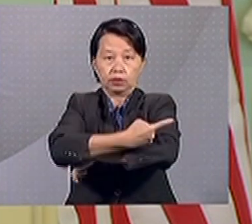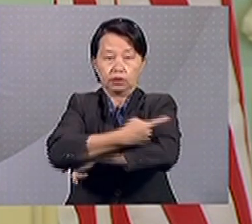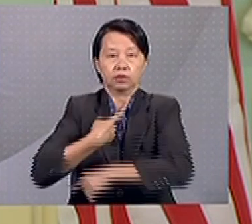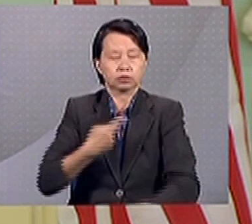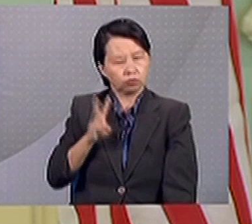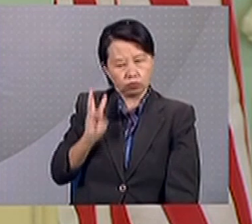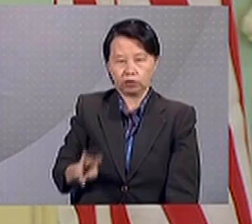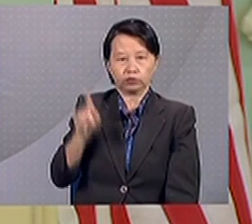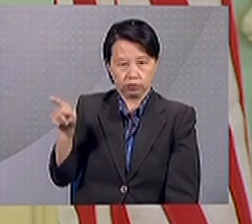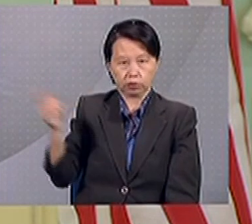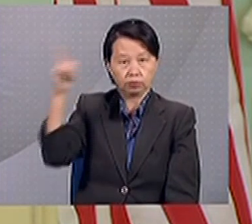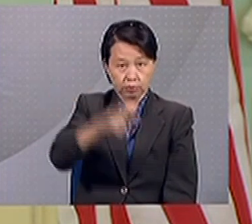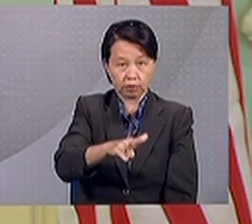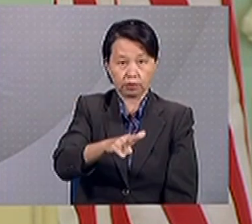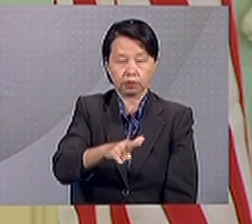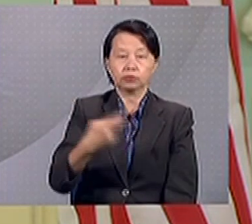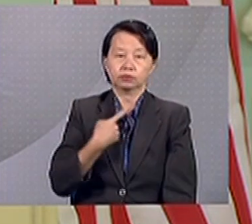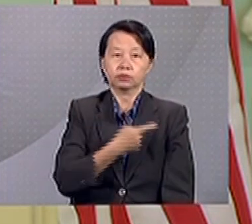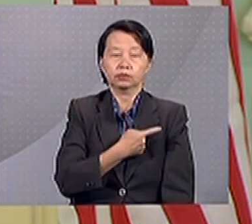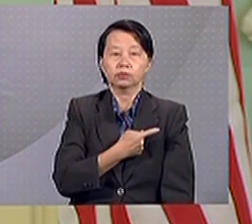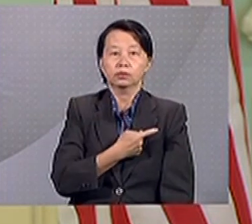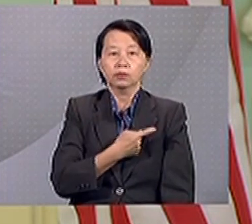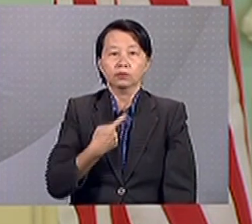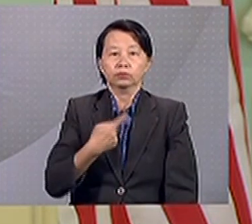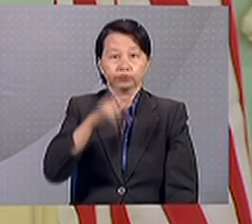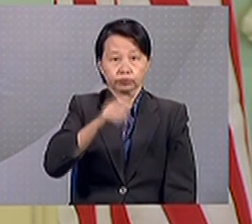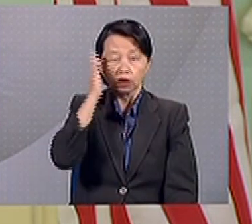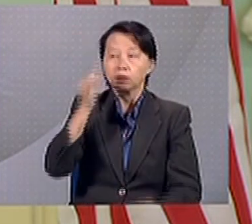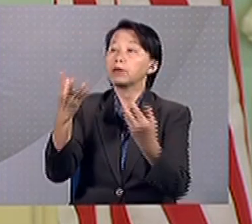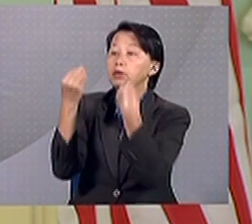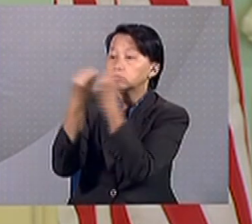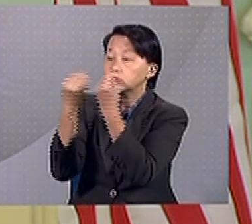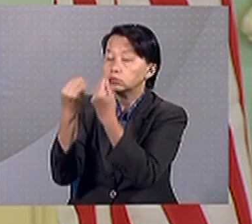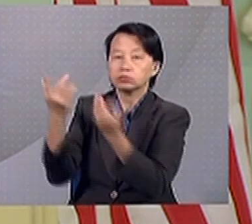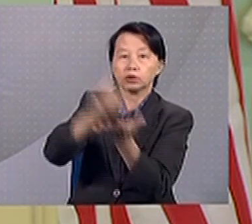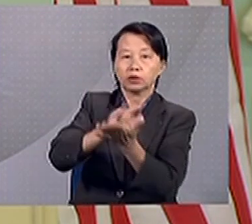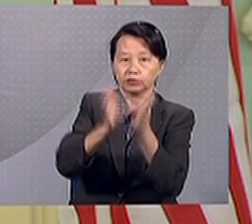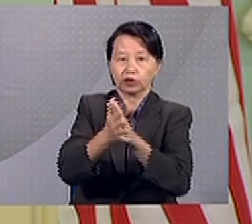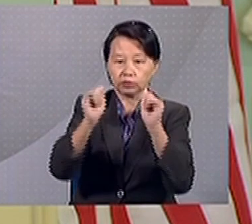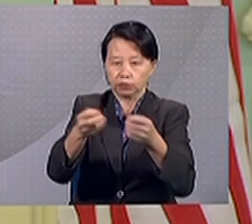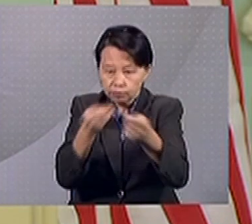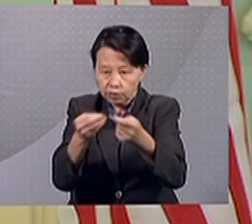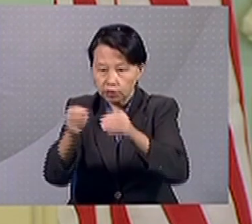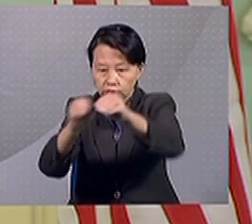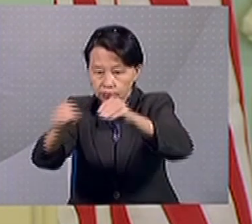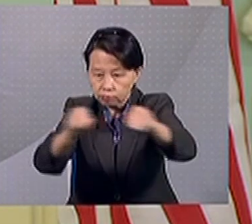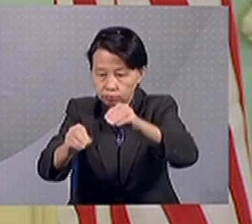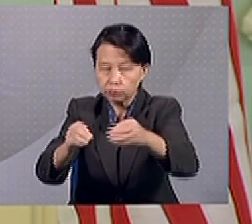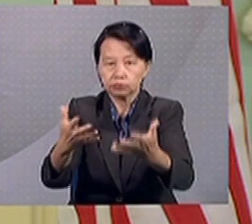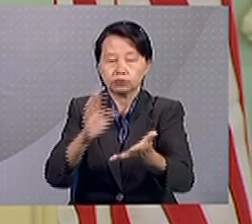kita wajibkan terhadap mereka. Dan kita perlu tahu berapa jumlah pulang supaya kita boleh manage kepulangan mereka